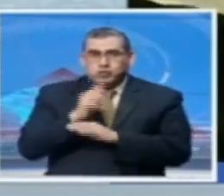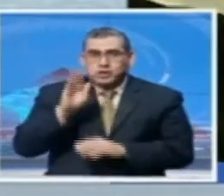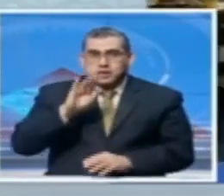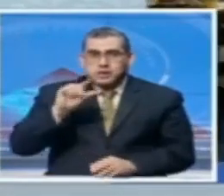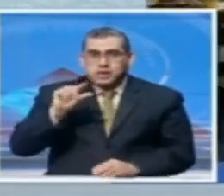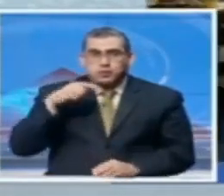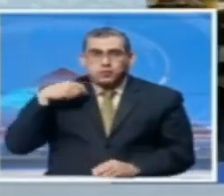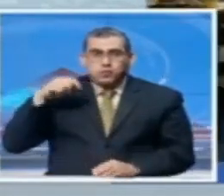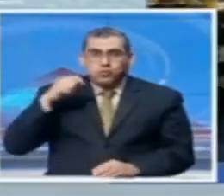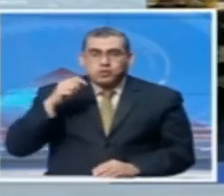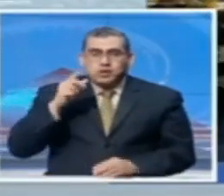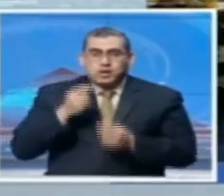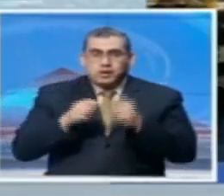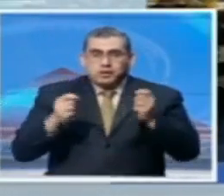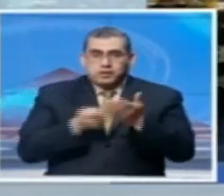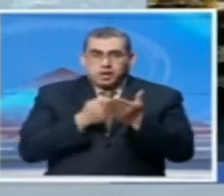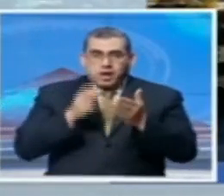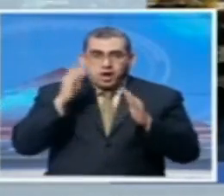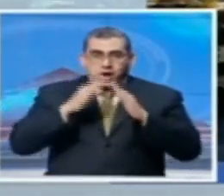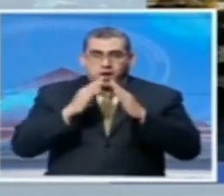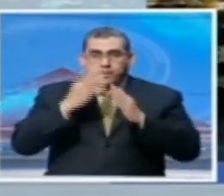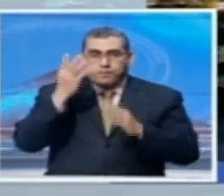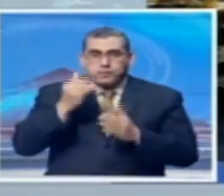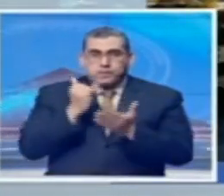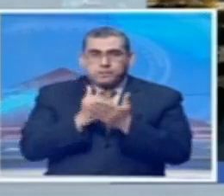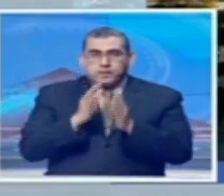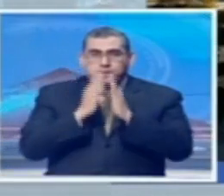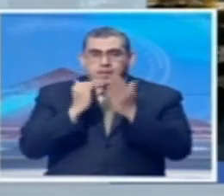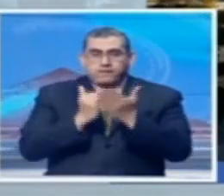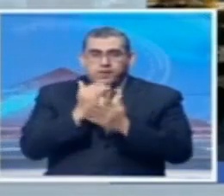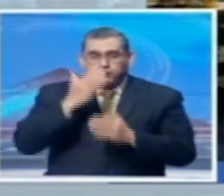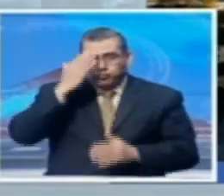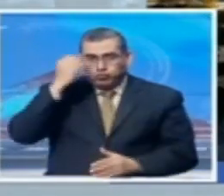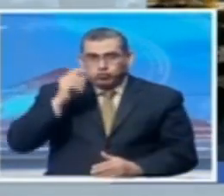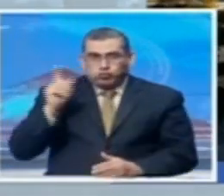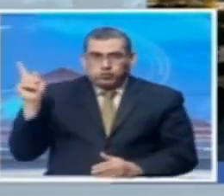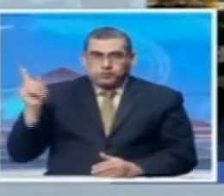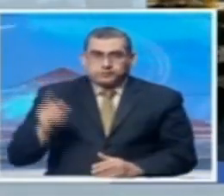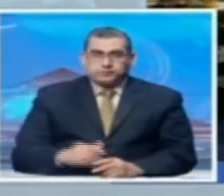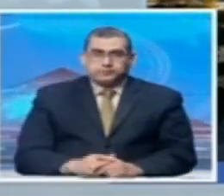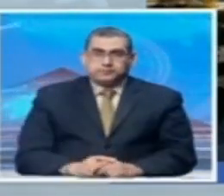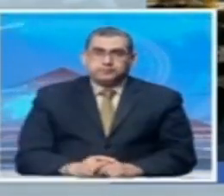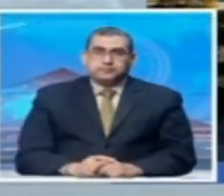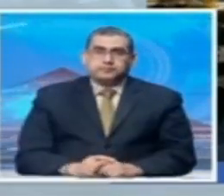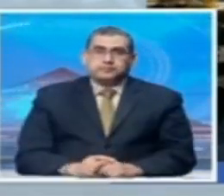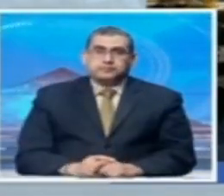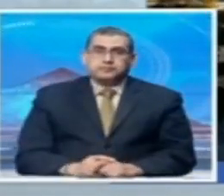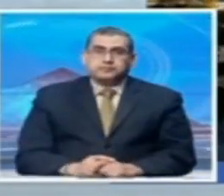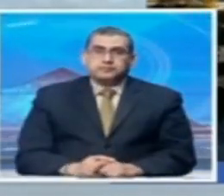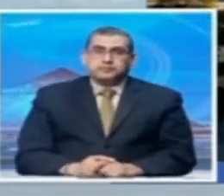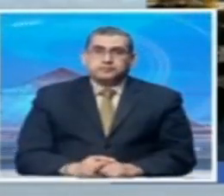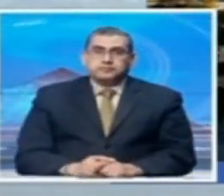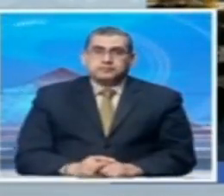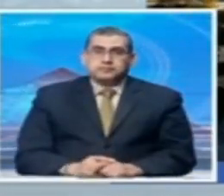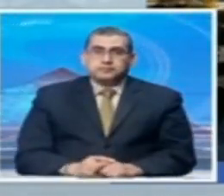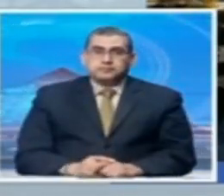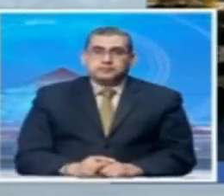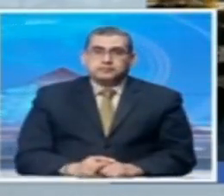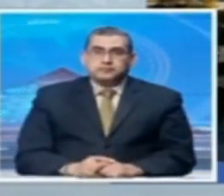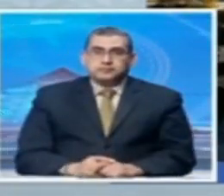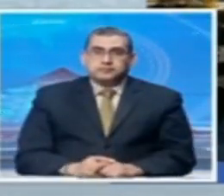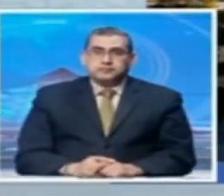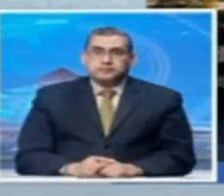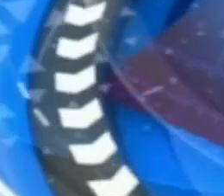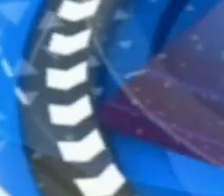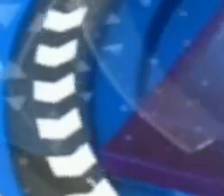الاستاذ سيد مصطفى، مدير تحرير الاهرام المسائي ومسؤول ملف التعليم، شكرا جزيلا لك، كنت معنا عبر الهاتف.